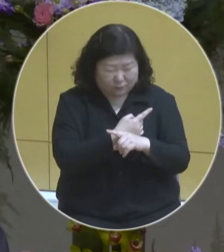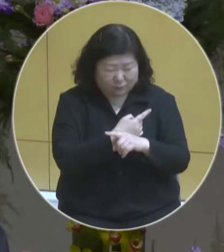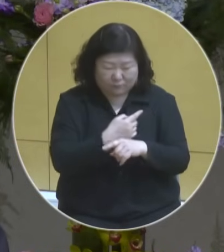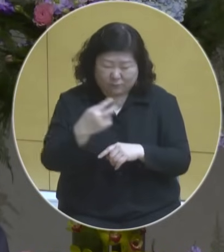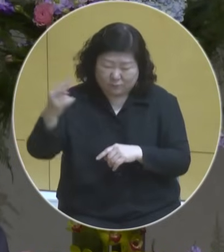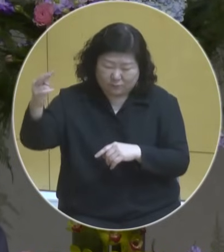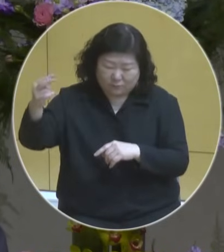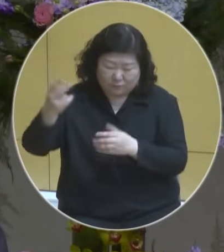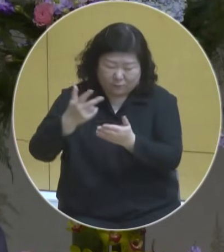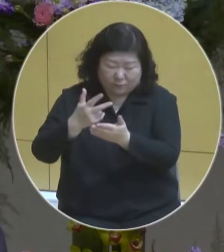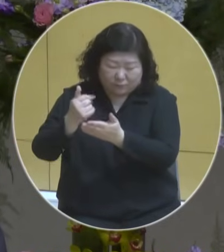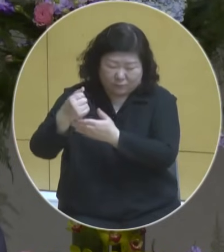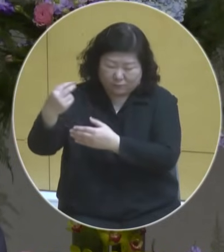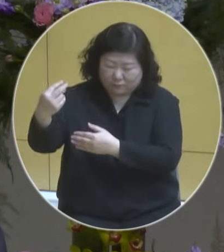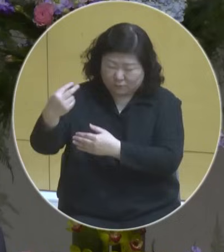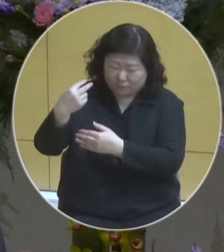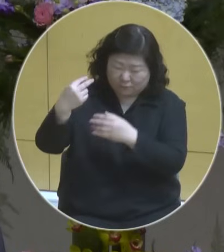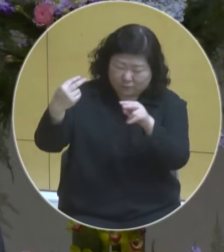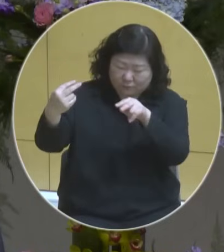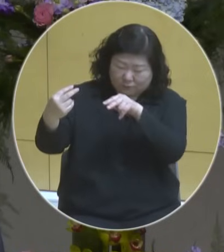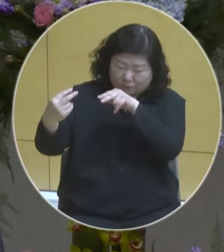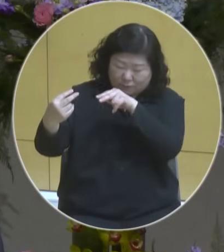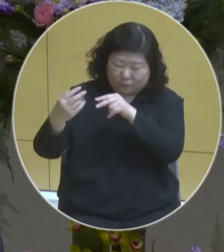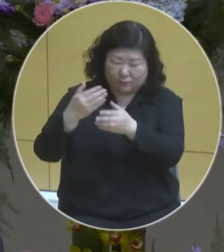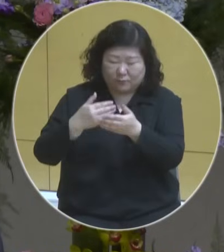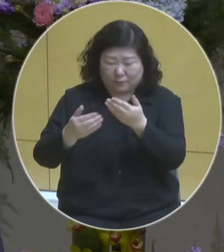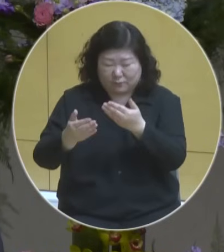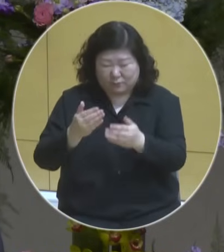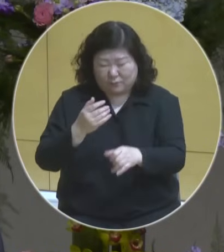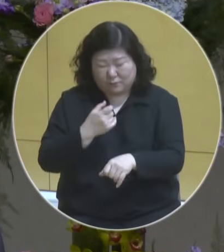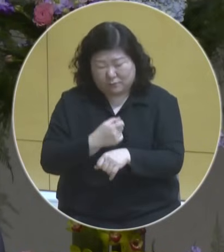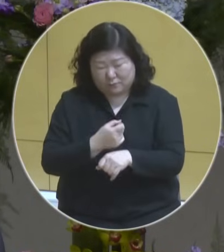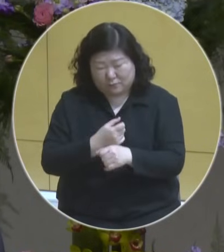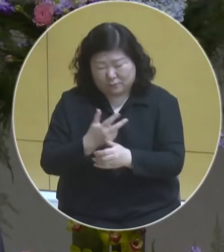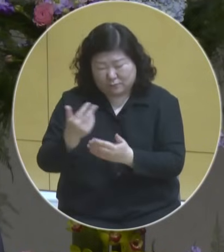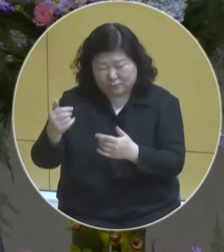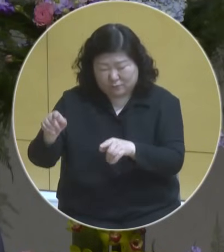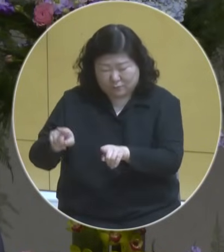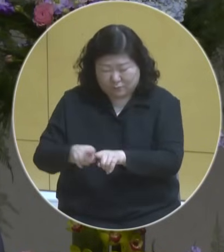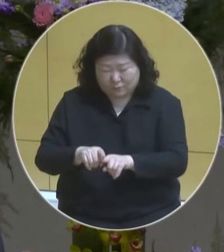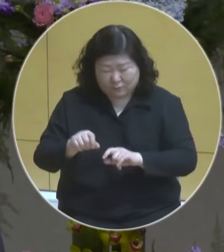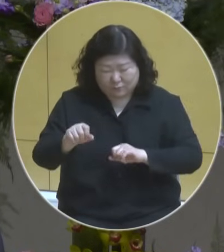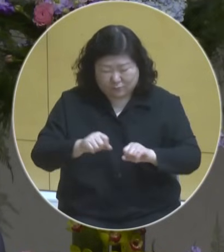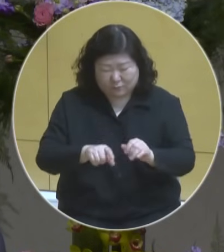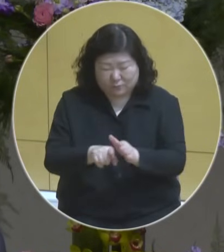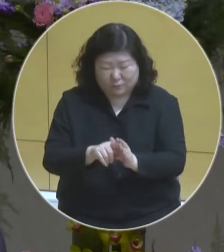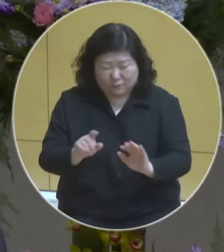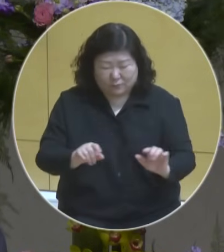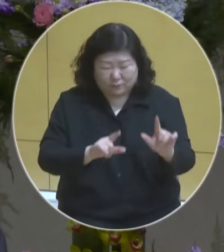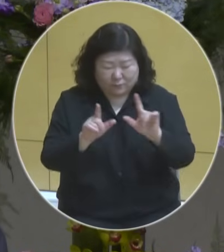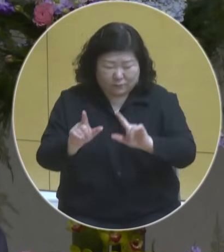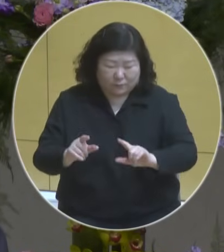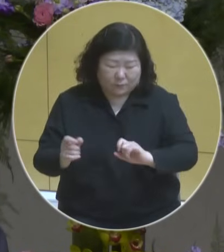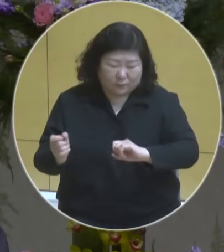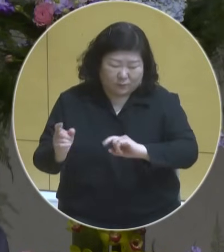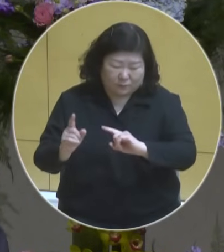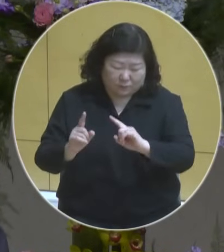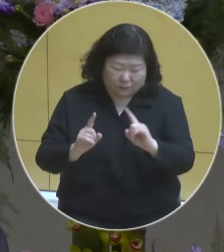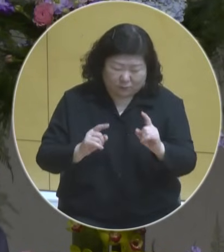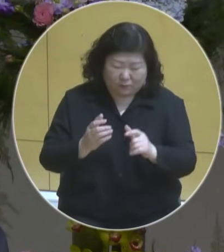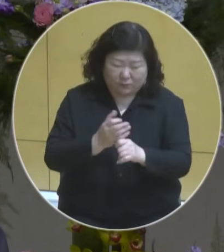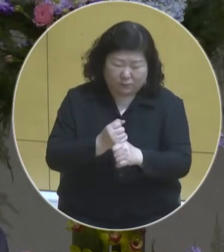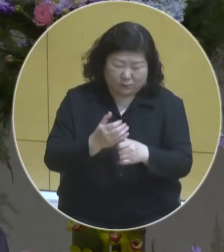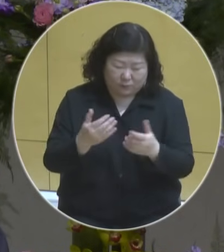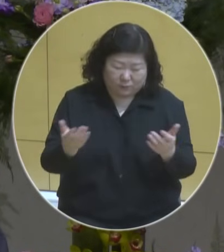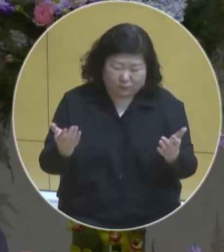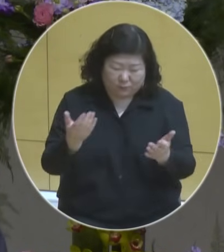주님을 하나님 우리가 하나님 체험하며 주님과 함께 동행하는 믿음의 삶이 회복될 수 있도록 하나님 붙들어